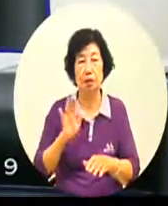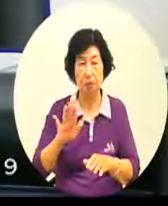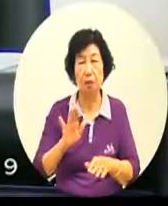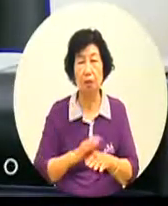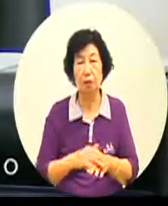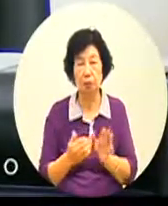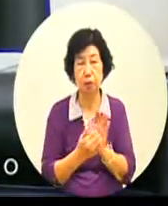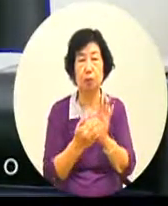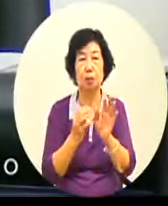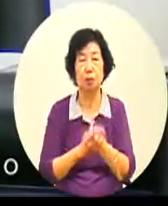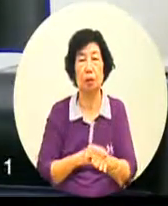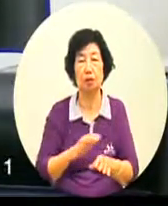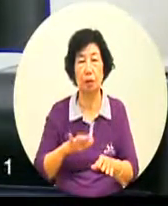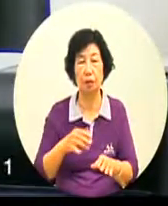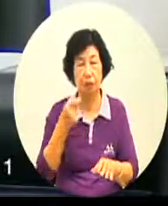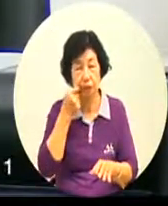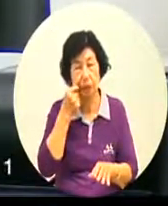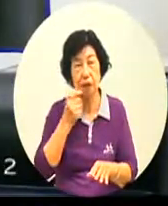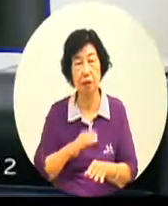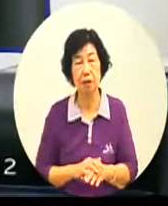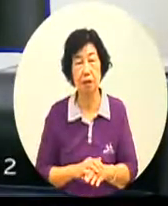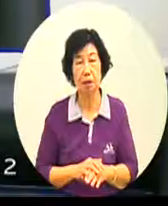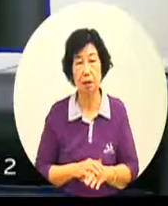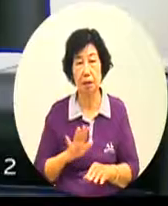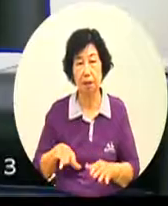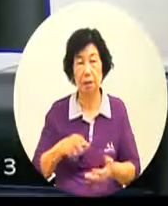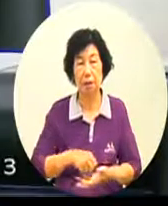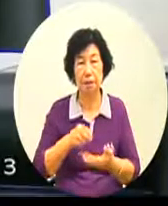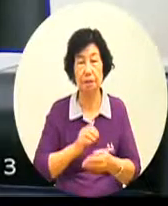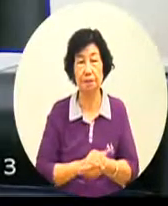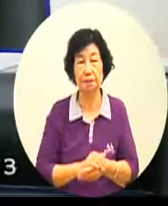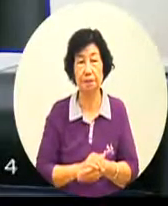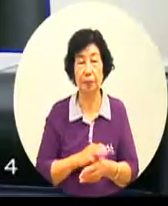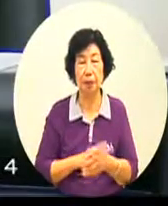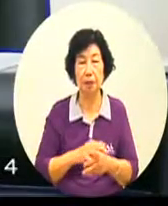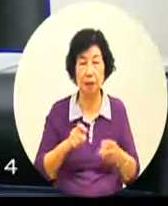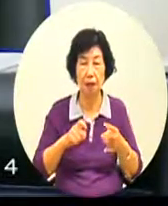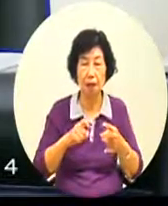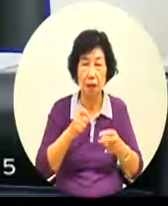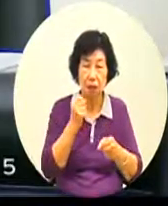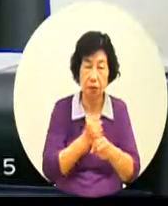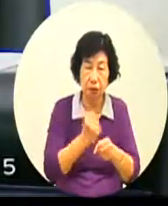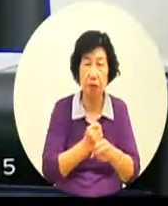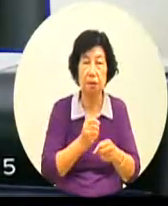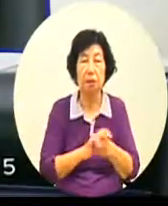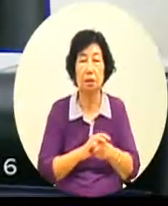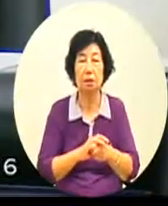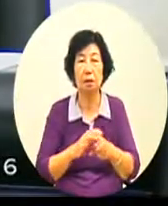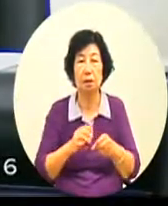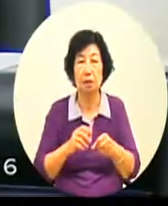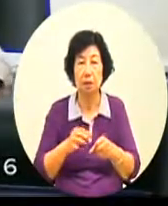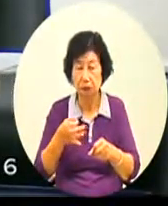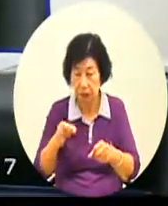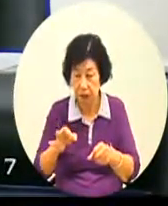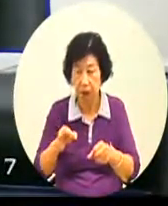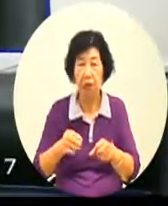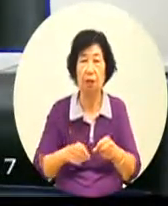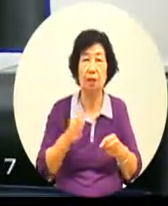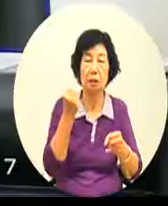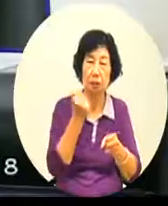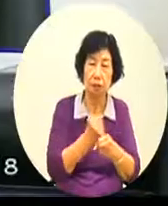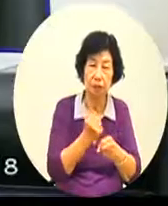但是我另外一方面又刚刚有提到，其实工时不代表产值啊，这个是看你，只是说工时不代表产值，